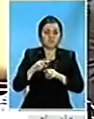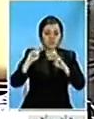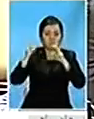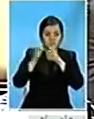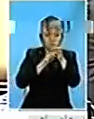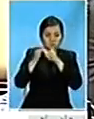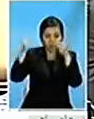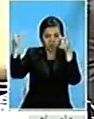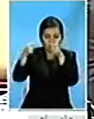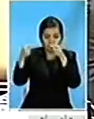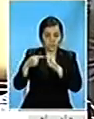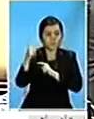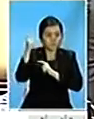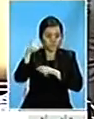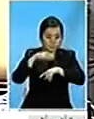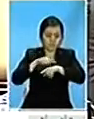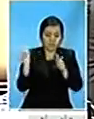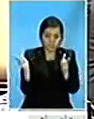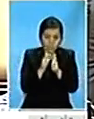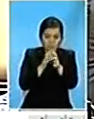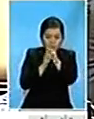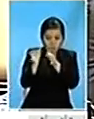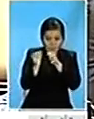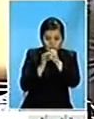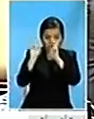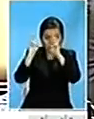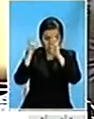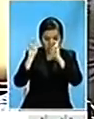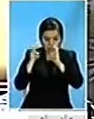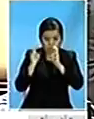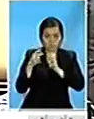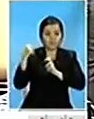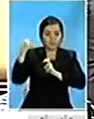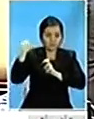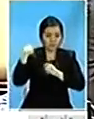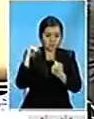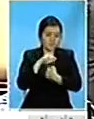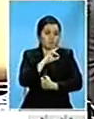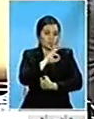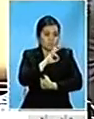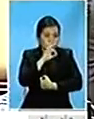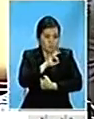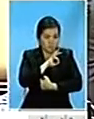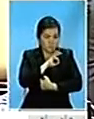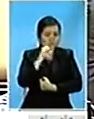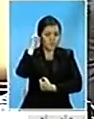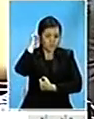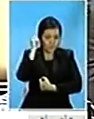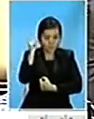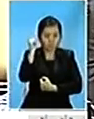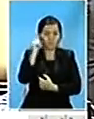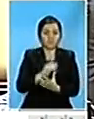ระชับและมีความจำเป็นที่ต้องชี้แจงเฉพาะบางประเด็นเพื่อให้ท่านสมาชิกได้เกิดความเข้าใจและมั่น